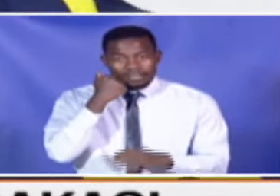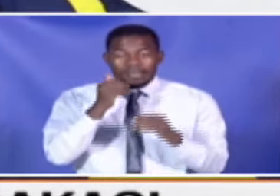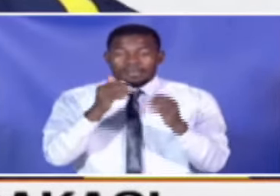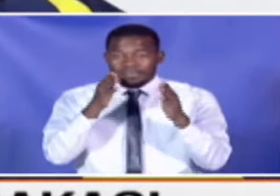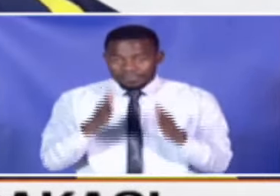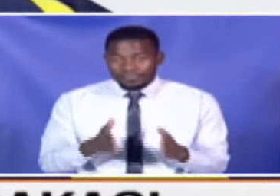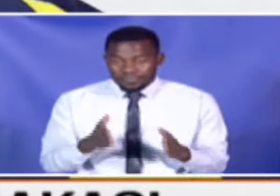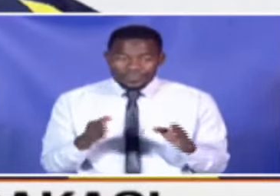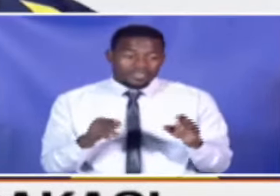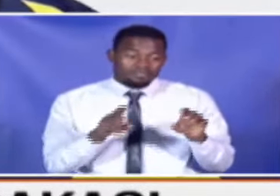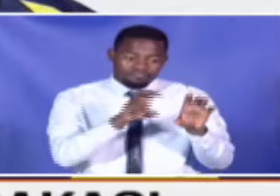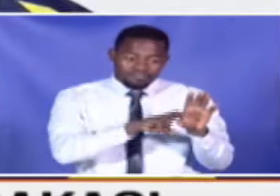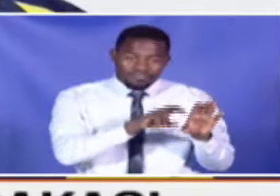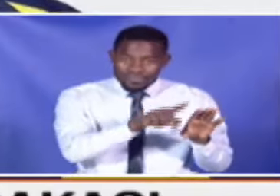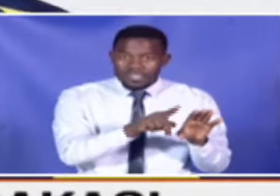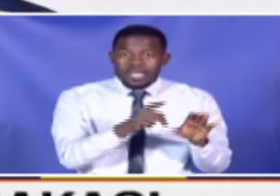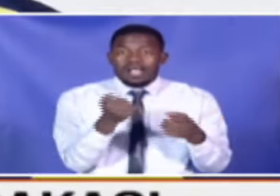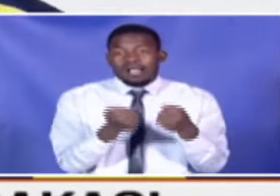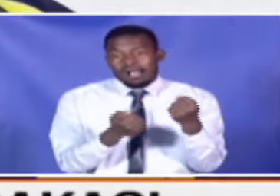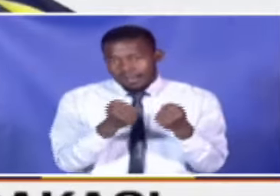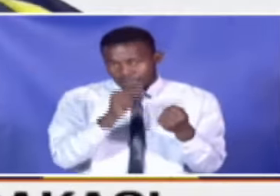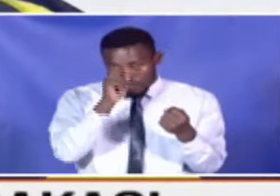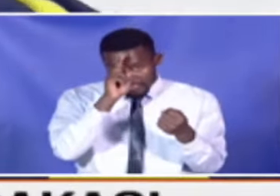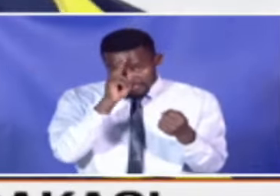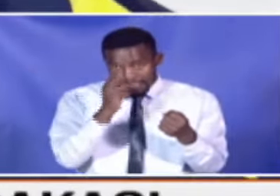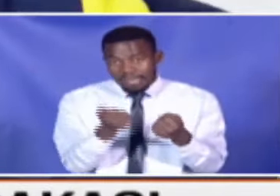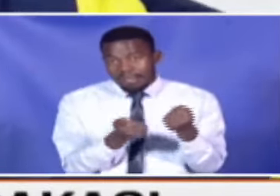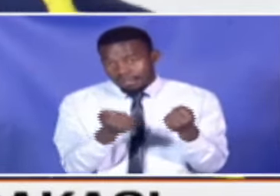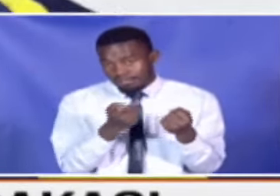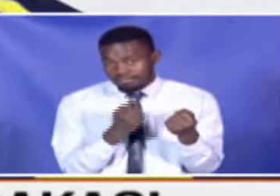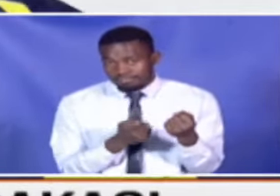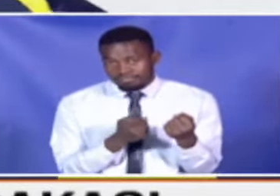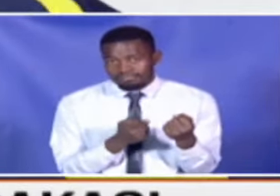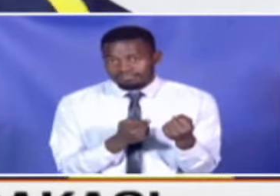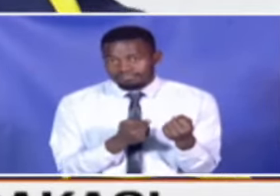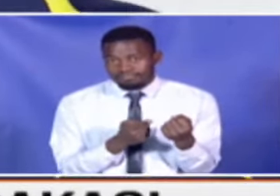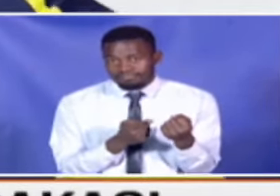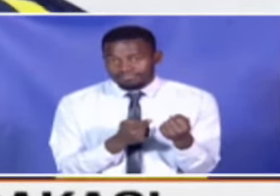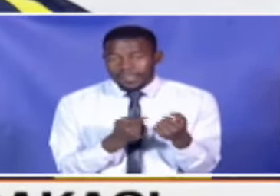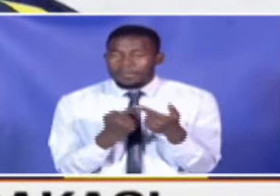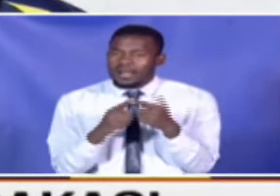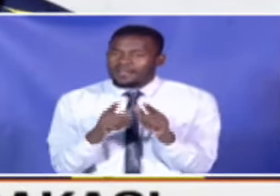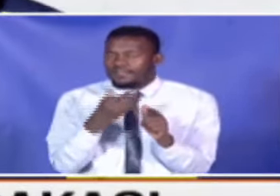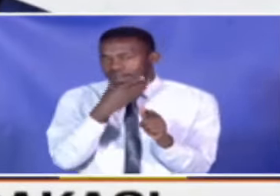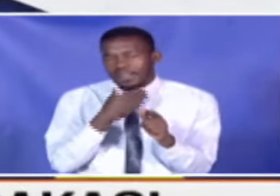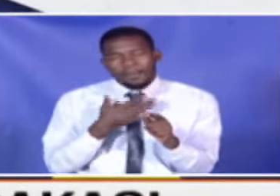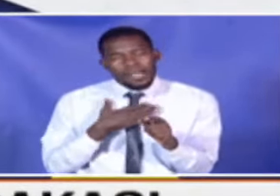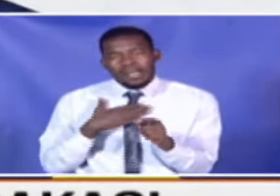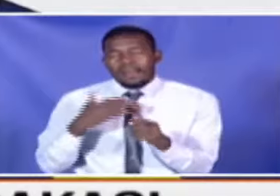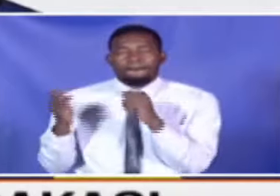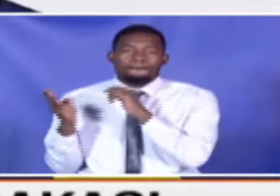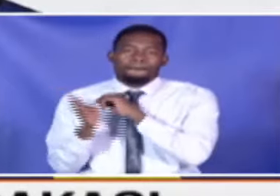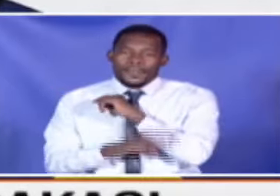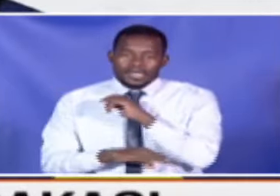nilikuwa mtu wa tatu kuingia mama Lucy. Na mgonjwa wangu alikuwa kwa hali mbaya.